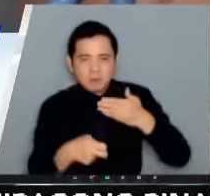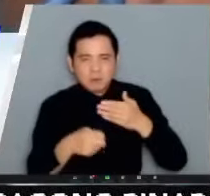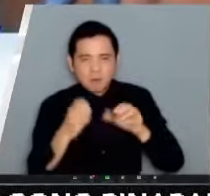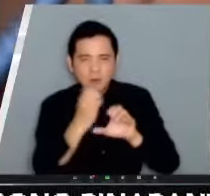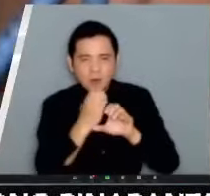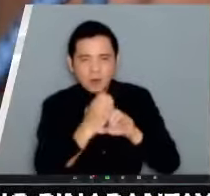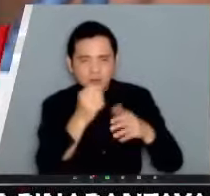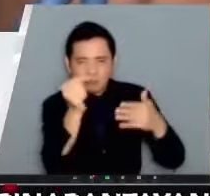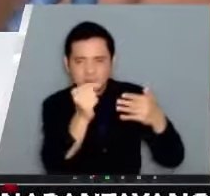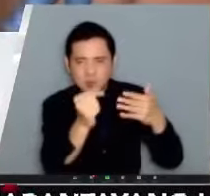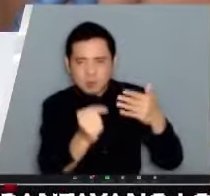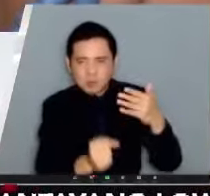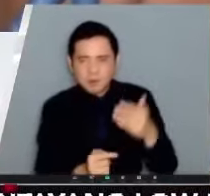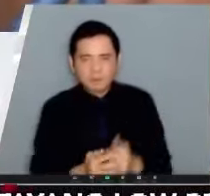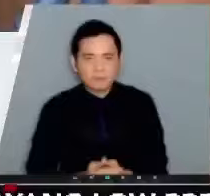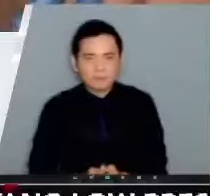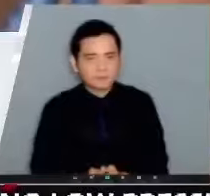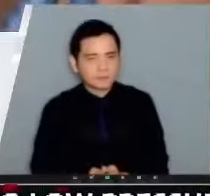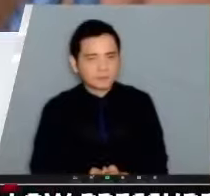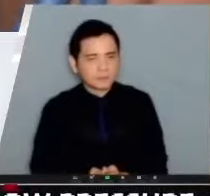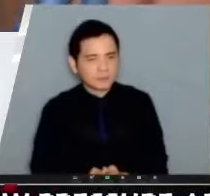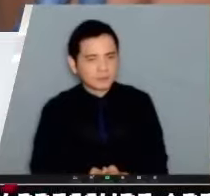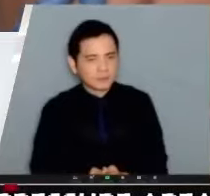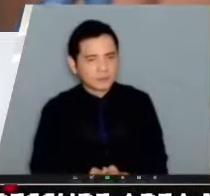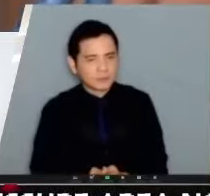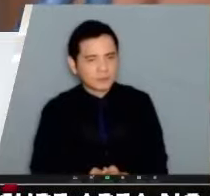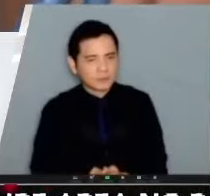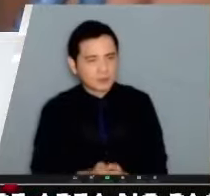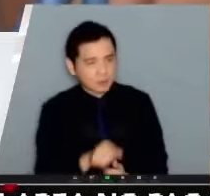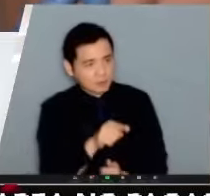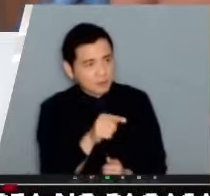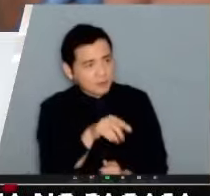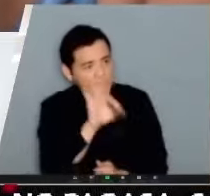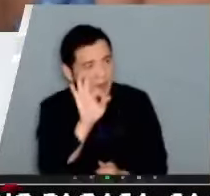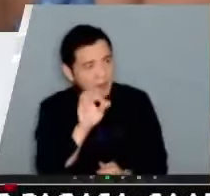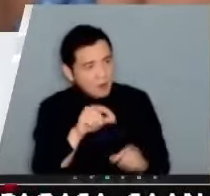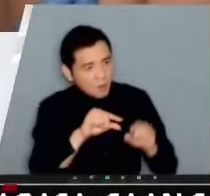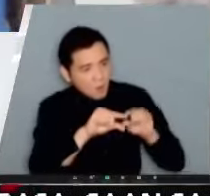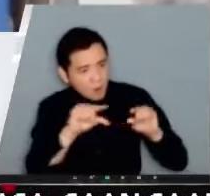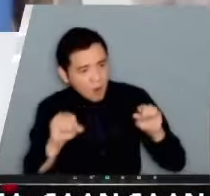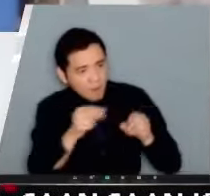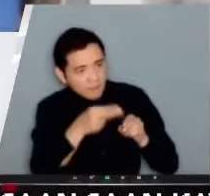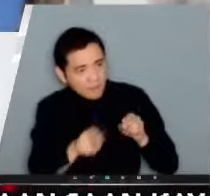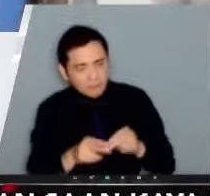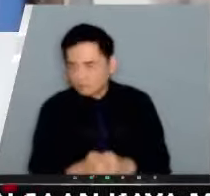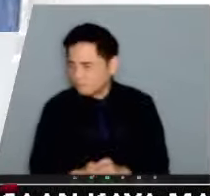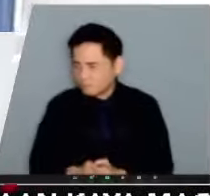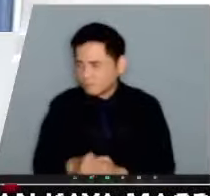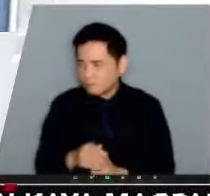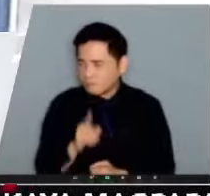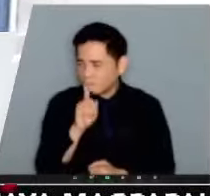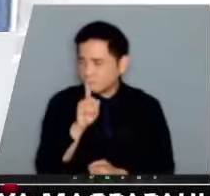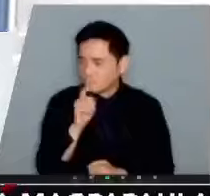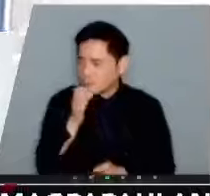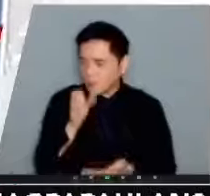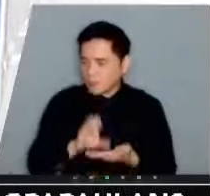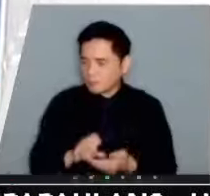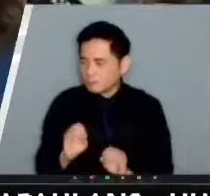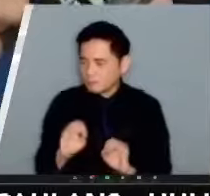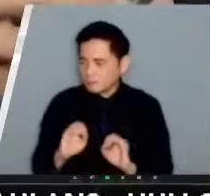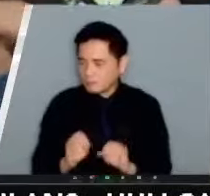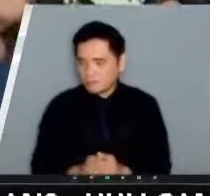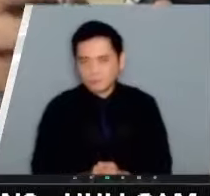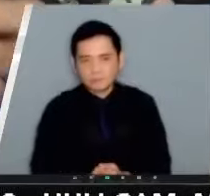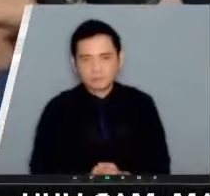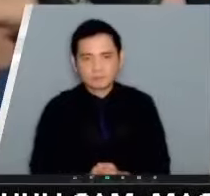po sir pero may nakuhang ano sa kanyo kutsilyo no ako James Agustin